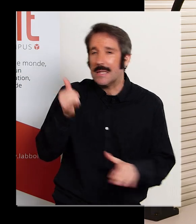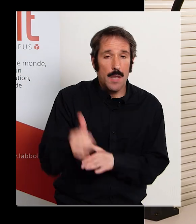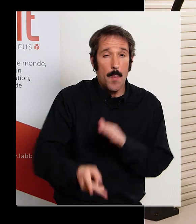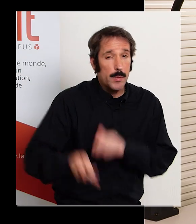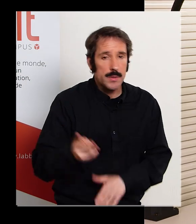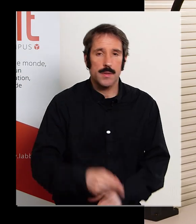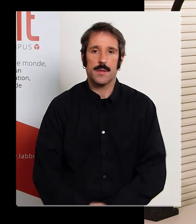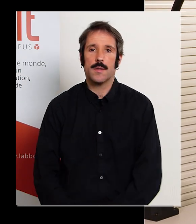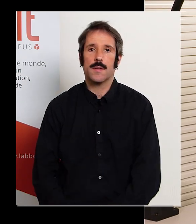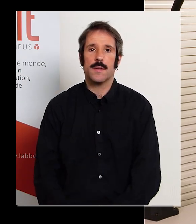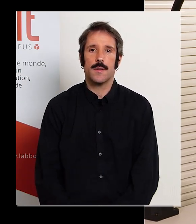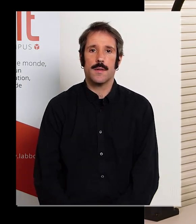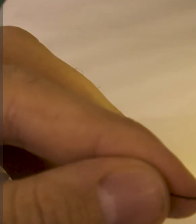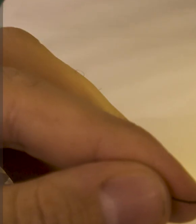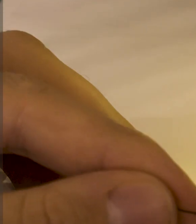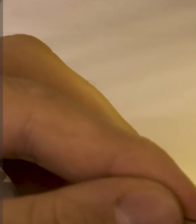le plus loin possible.